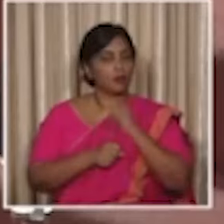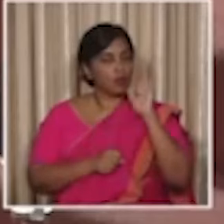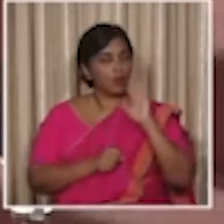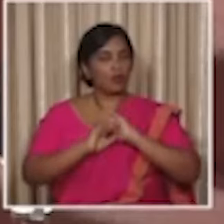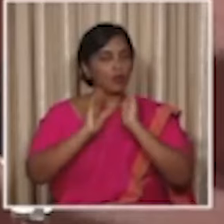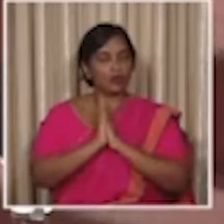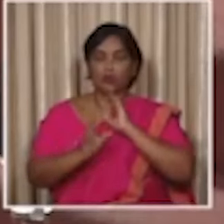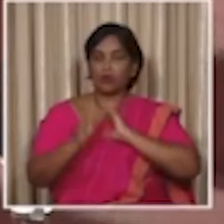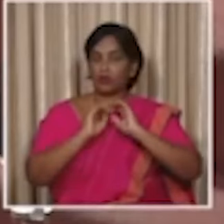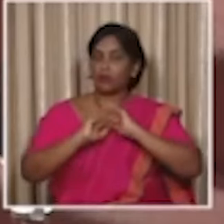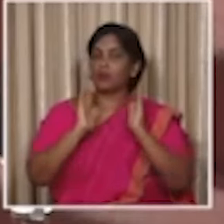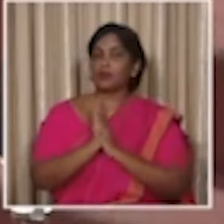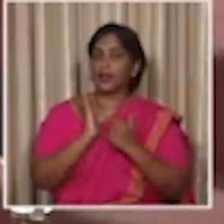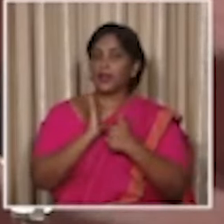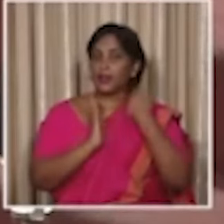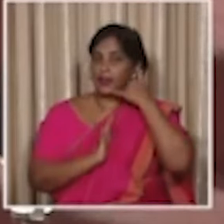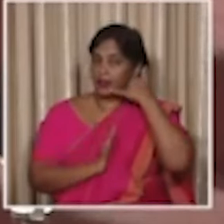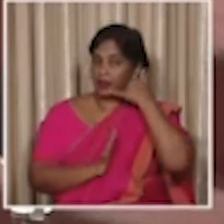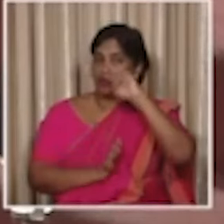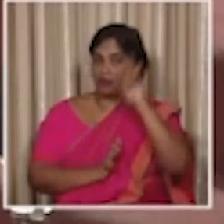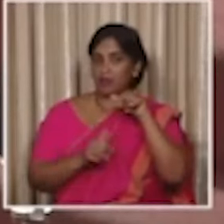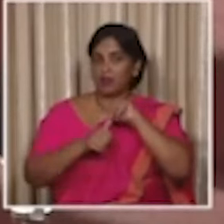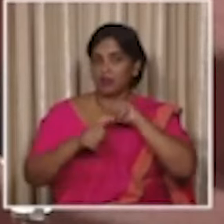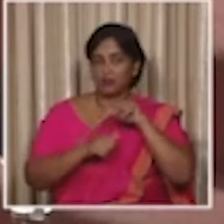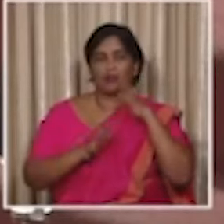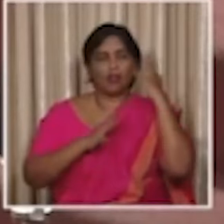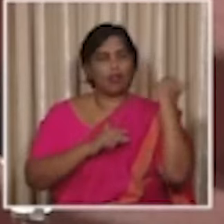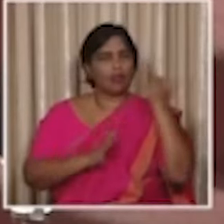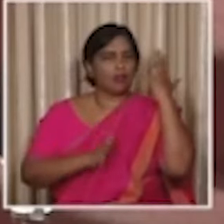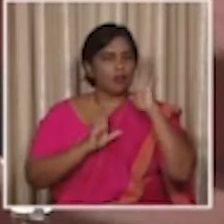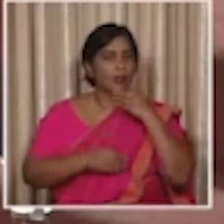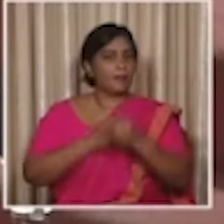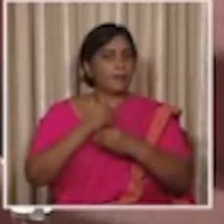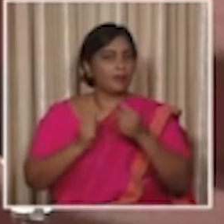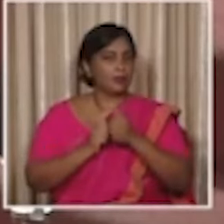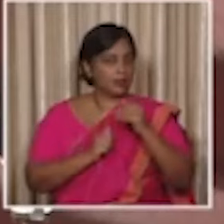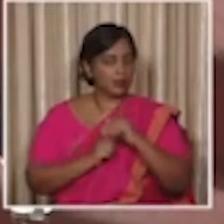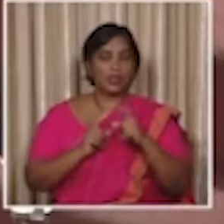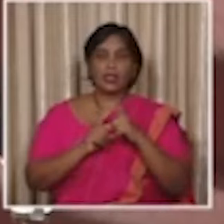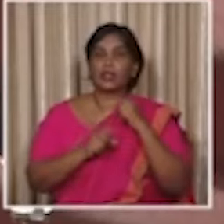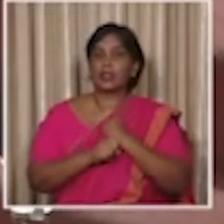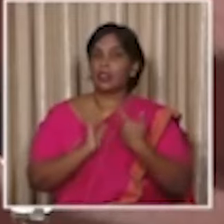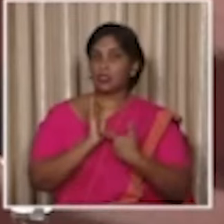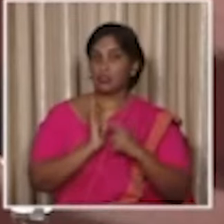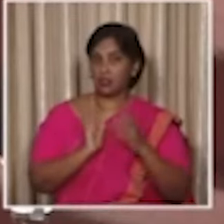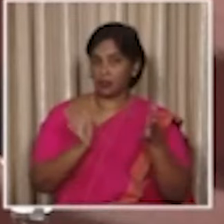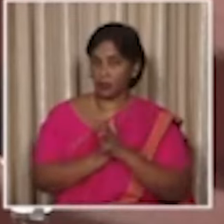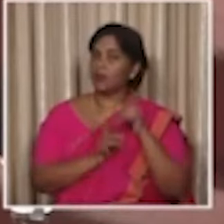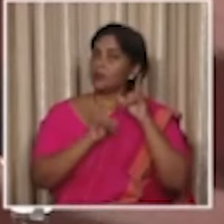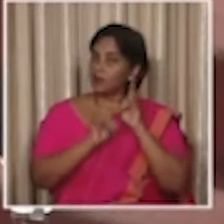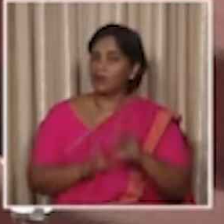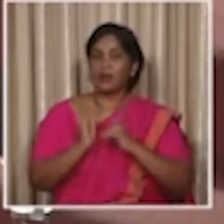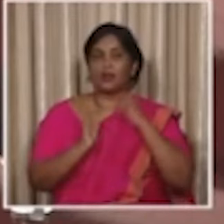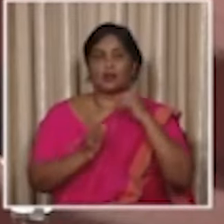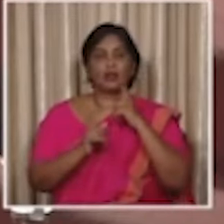सीलु सन्वेदन कटयु सिधुअण टेलिकॉम आयतने मगिनी नवीन लोकेतु व्यापारिक कटयुत सिधुअण डिजिटल ताक्षण ओसेय एमेन्म